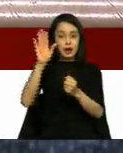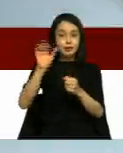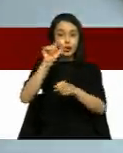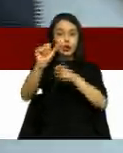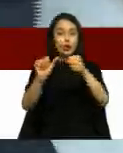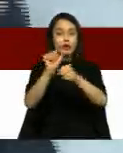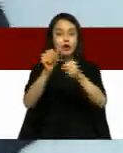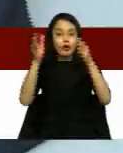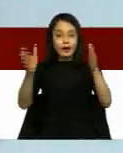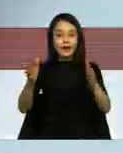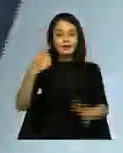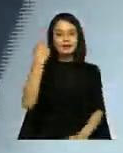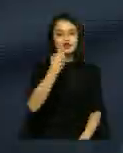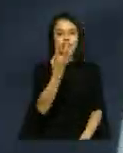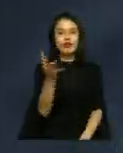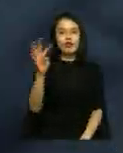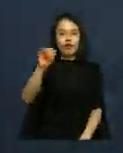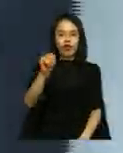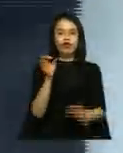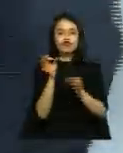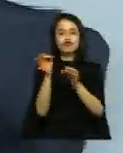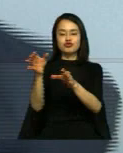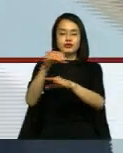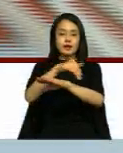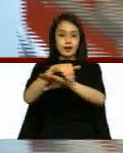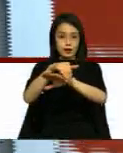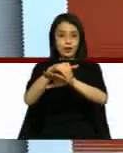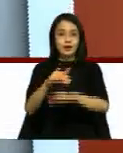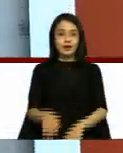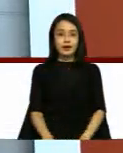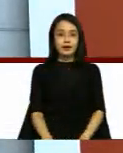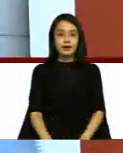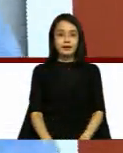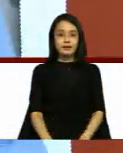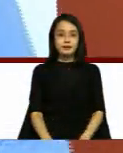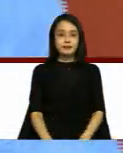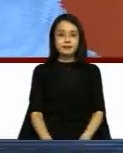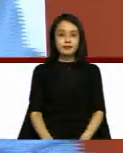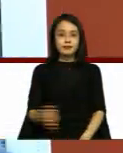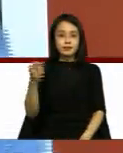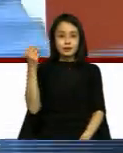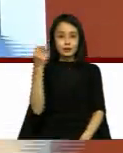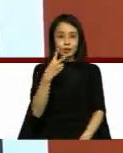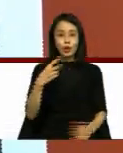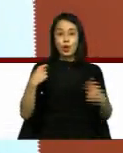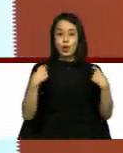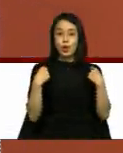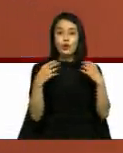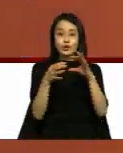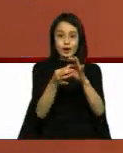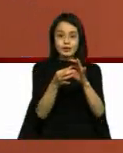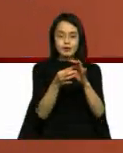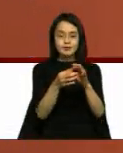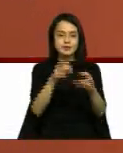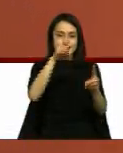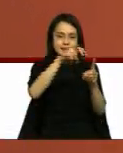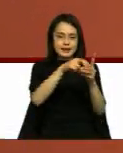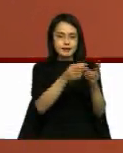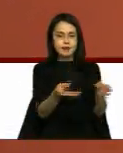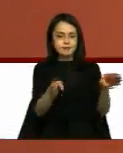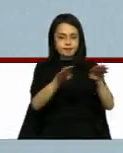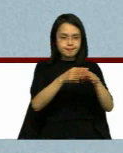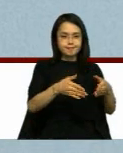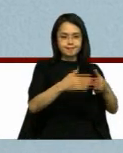1000억원을 투자할 계획입니다 특히 기업 비지니스 센터 건립과 디자이너 6 쏘 패션 박람회 등을